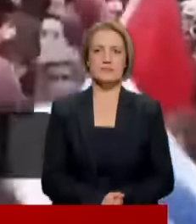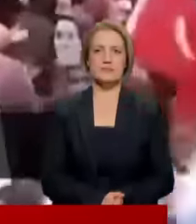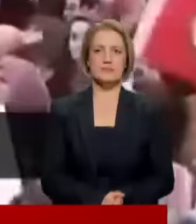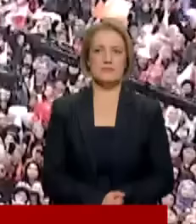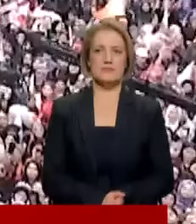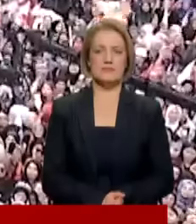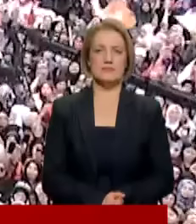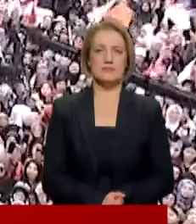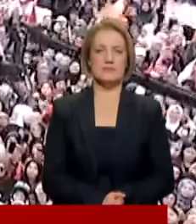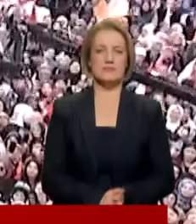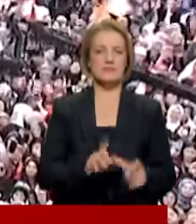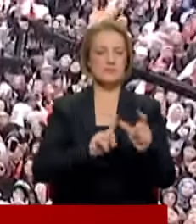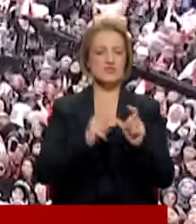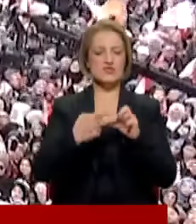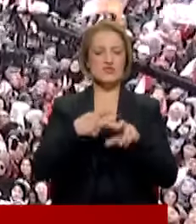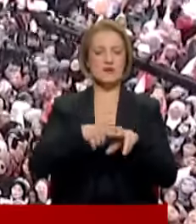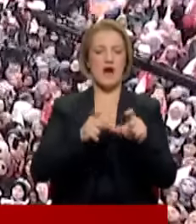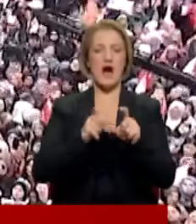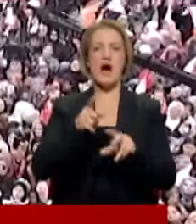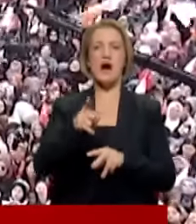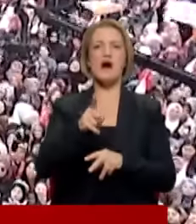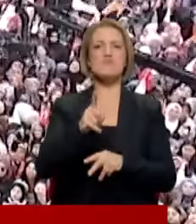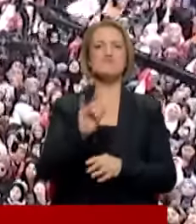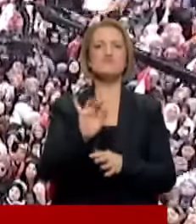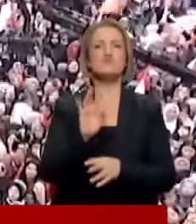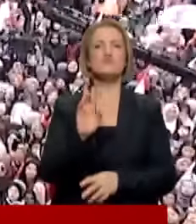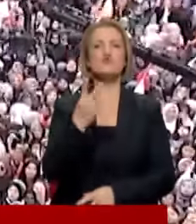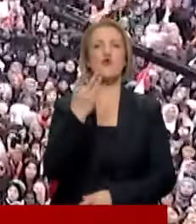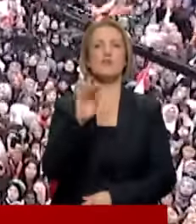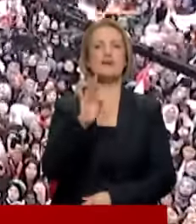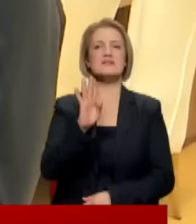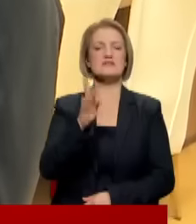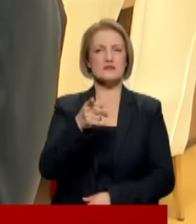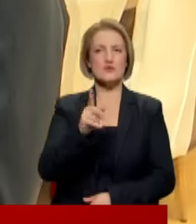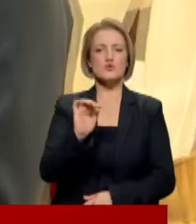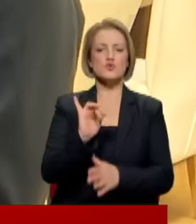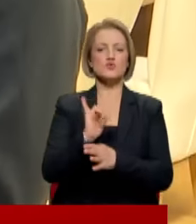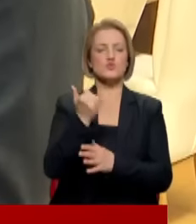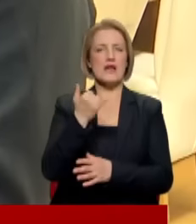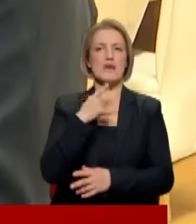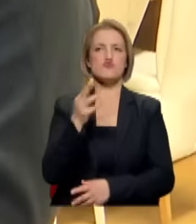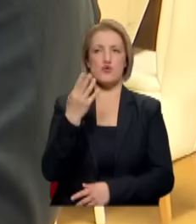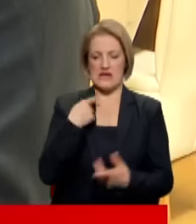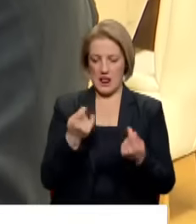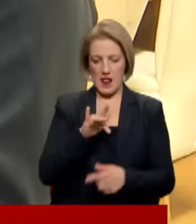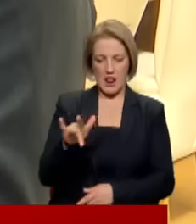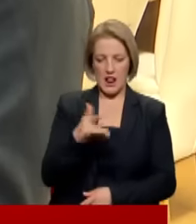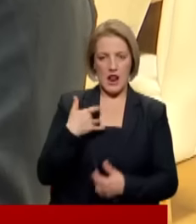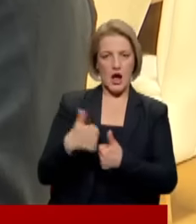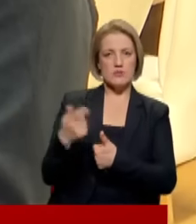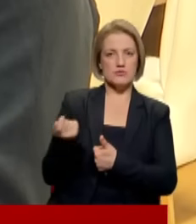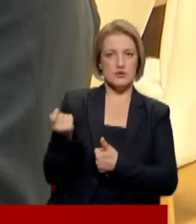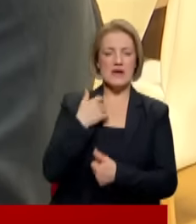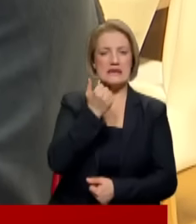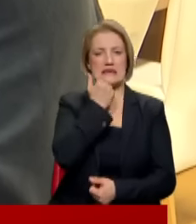kapattı Çırağa Müjde olmaz Kalfa ustaya Müjde olur işsizim Eşim çalışıyor ben de işte